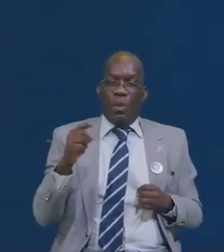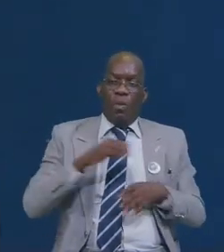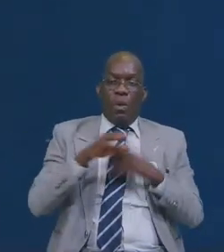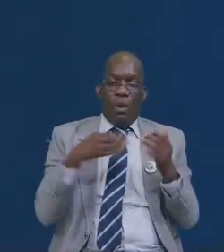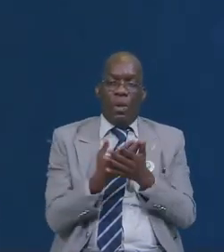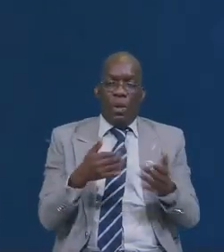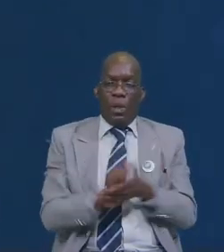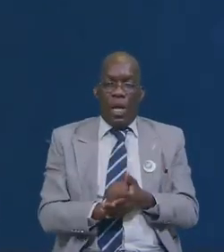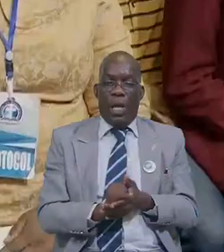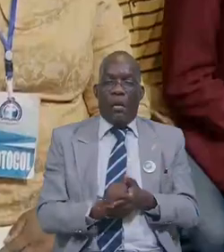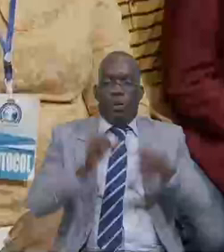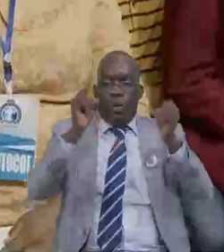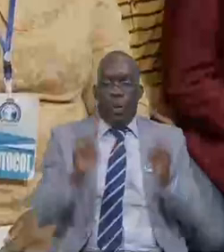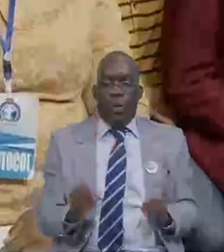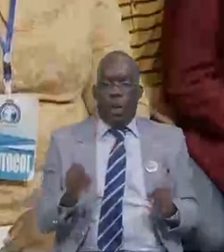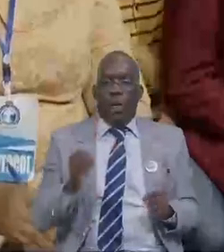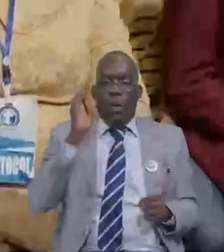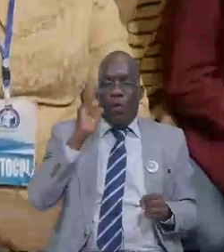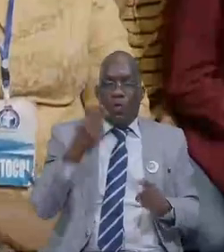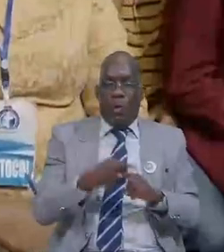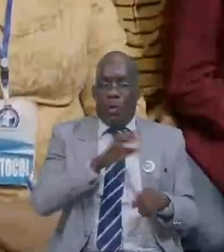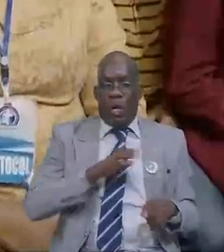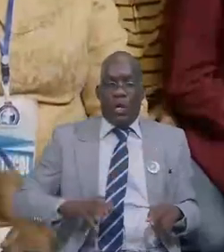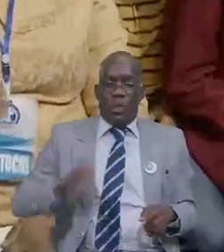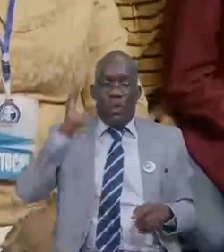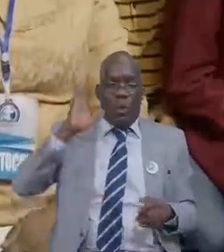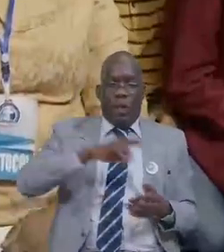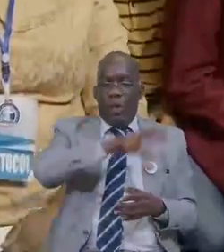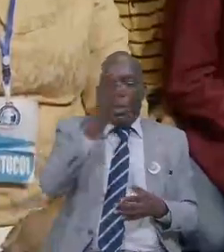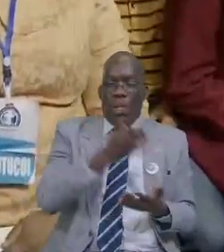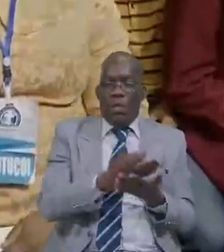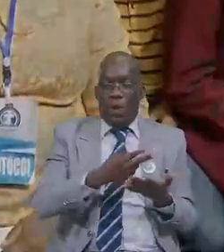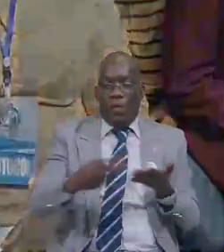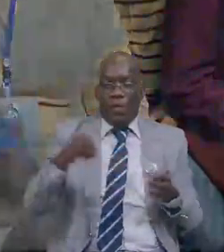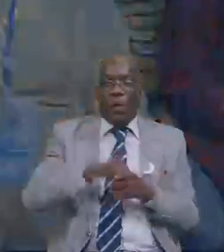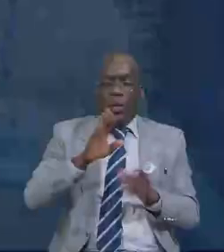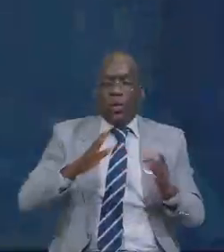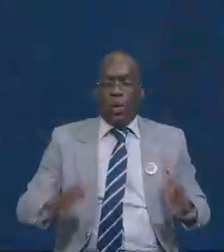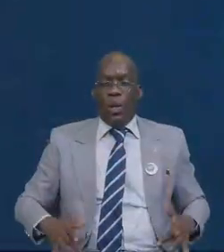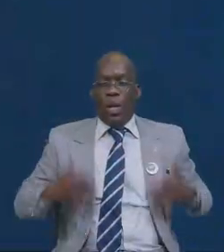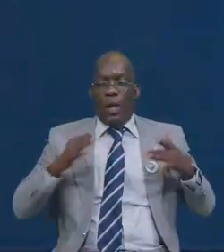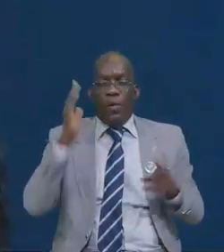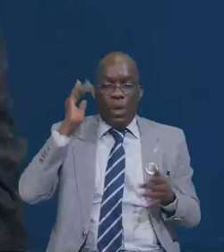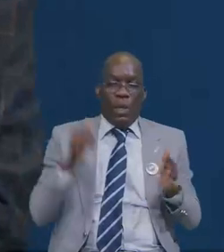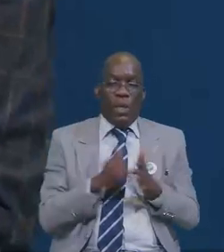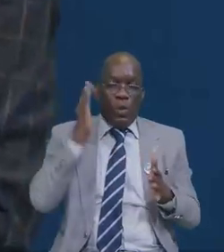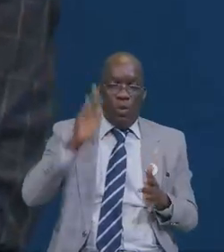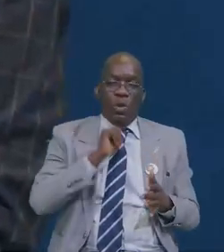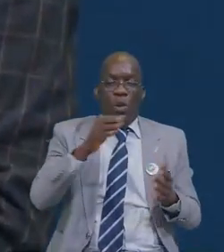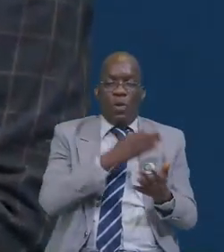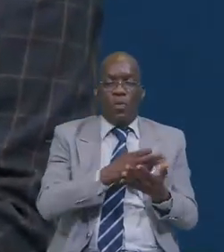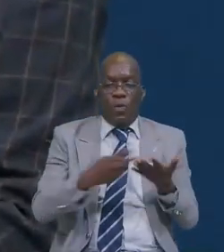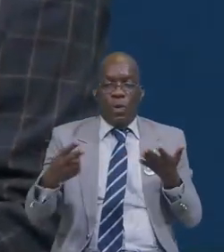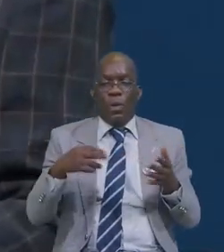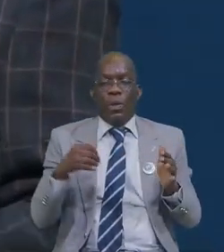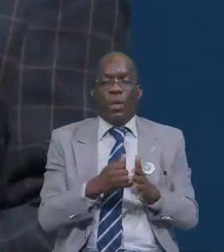Cette puissance de guérison de Christ ne va jamais échouer dans ta vie. Elle ne va jamais faillir. Ce soir, elle ne va pas